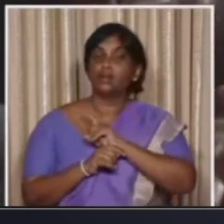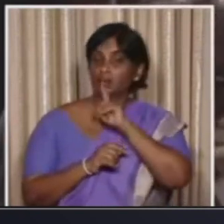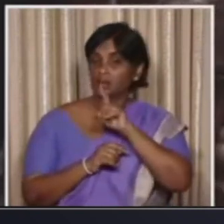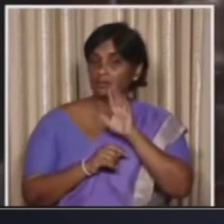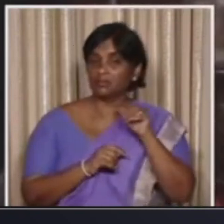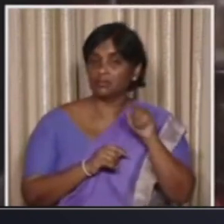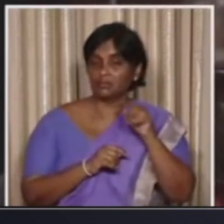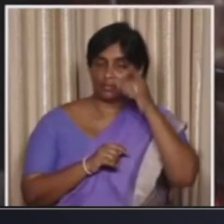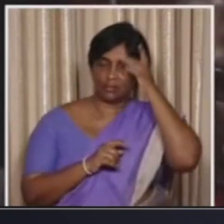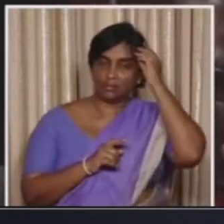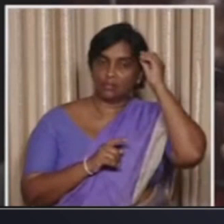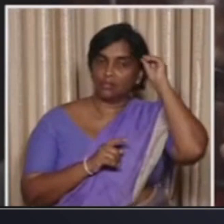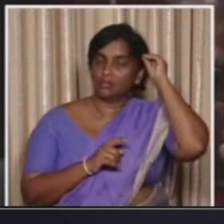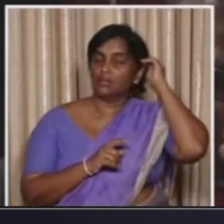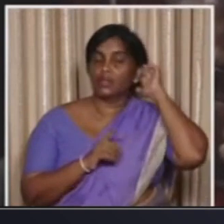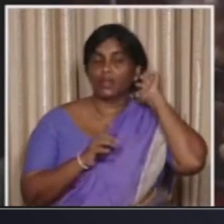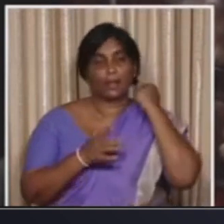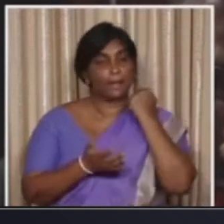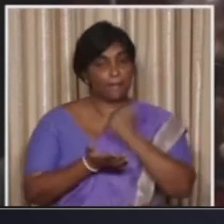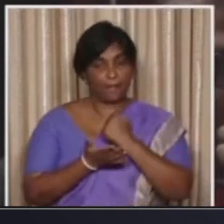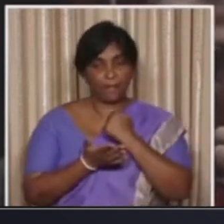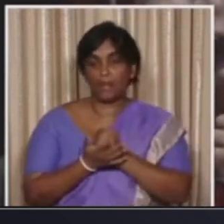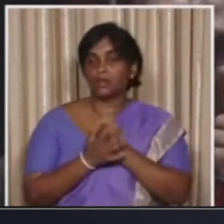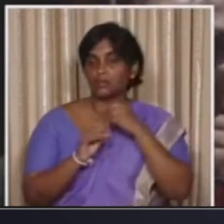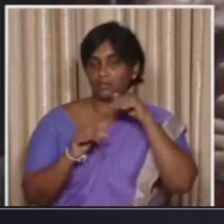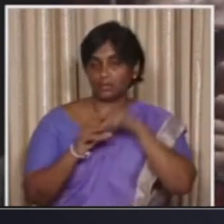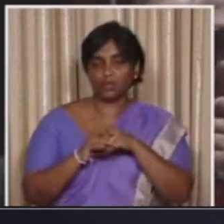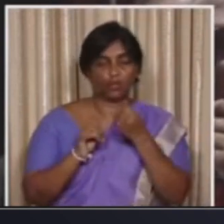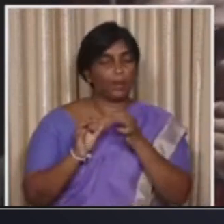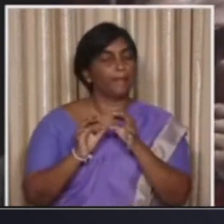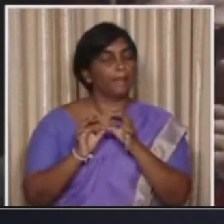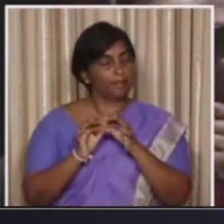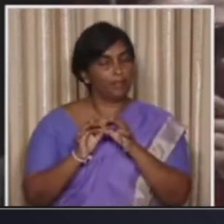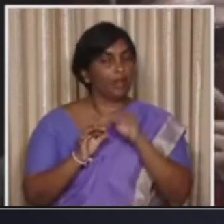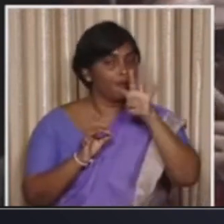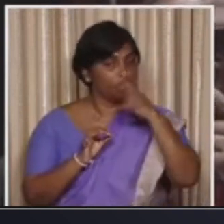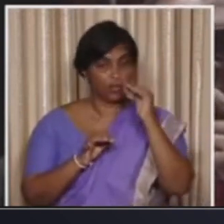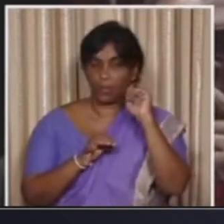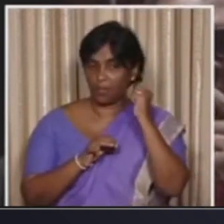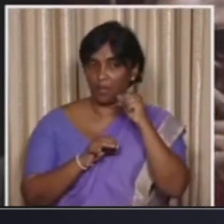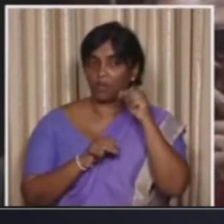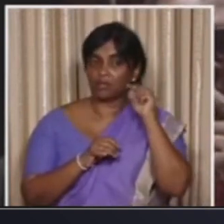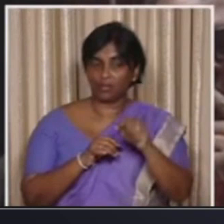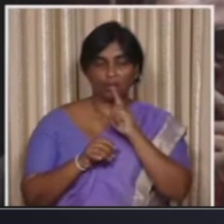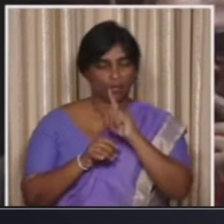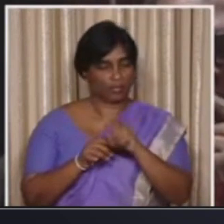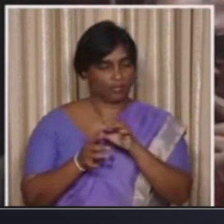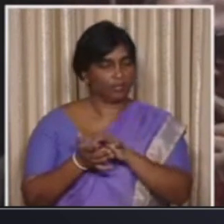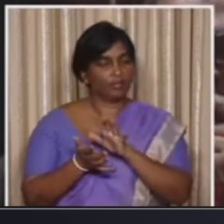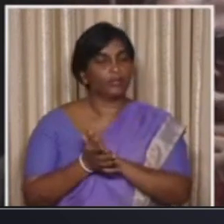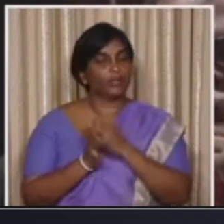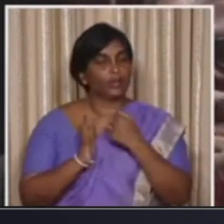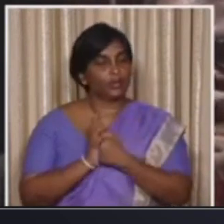දිනවා මේ බැංකු ප්‍රාග්ධනීකරණය කරන්න රුපියල් බිලියන 450ක් මෙයයි දානවා කියලා